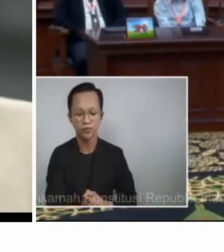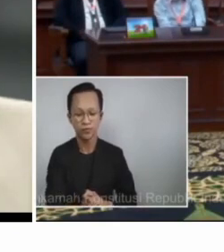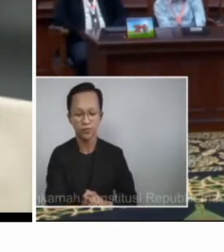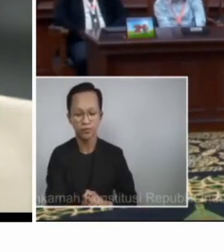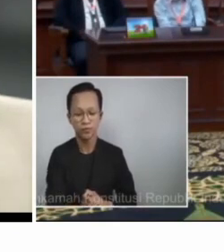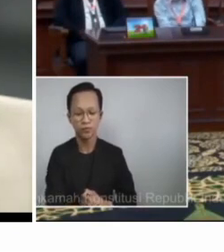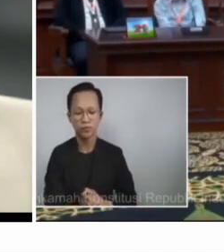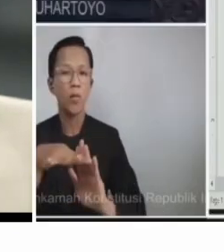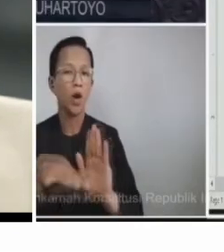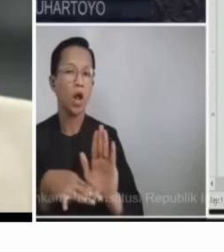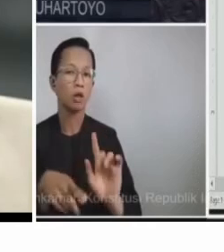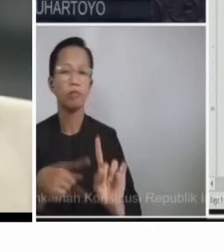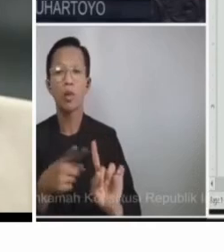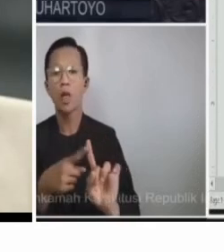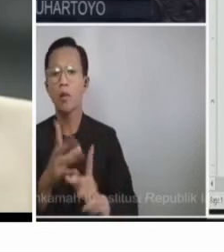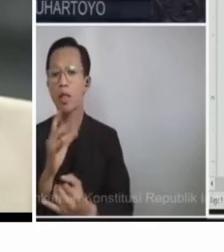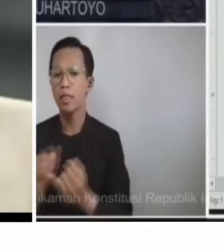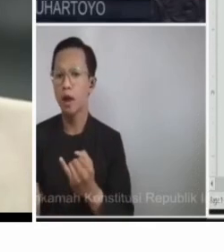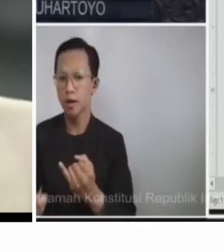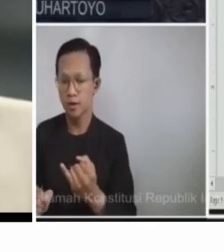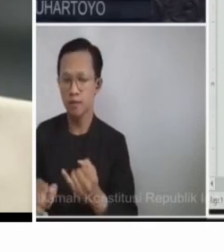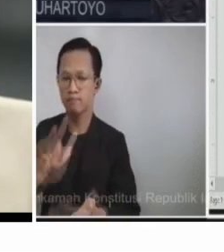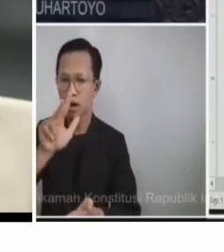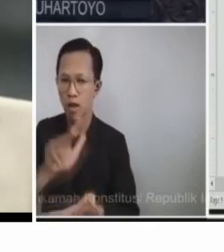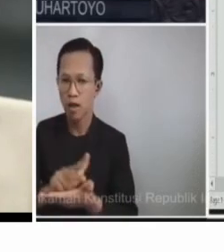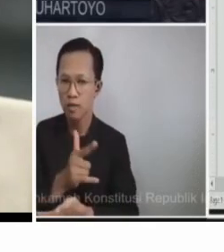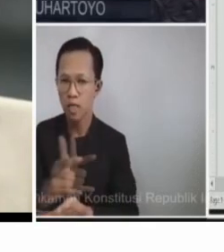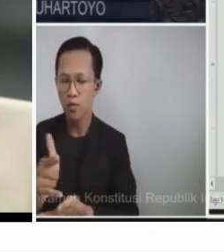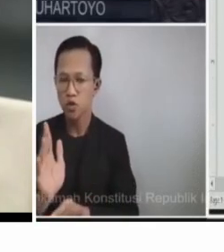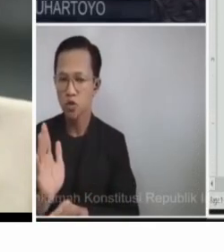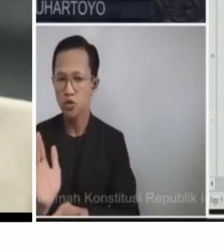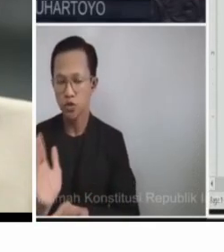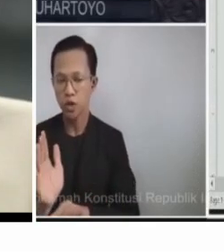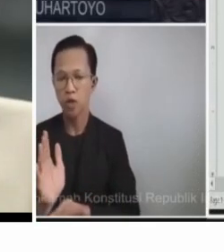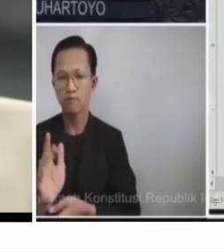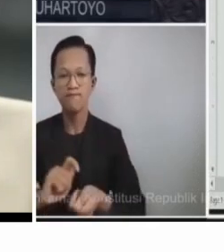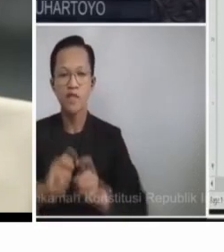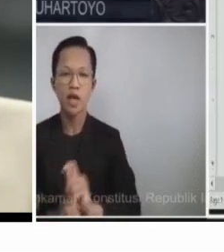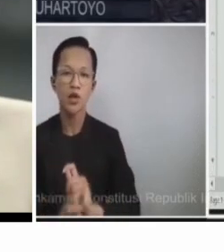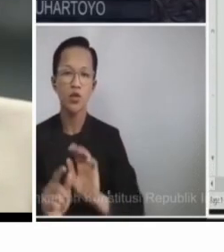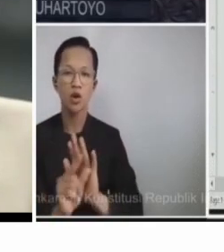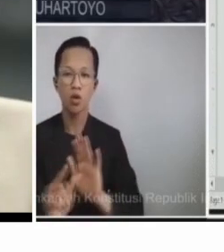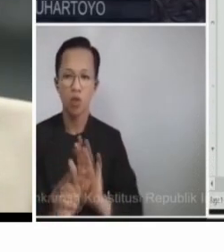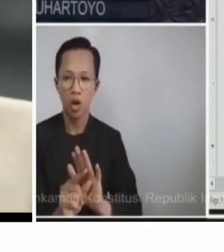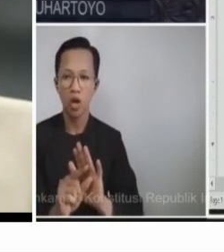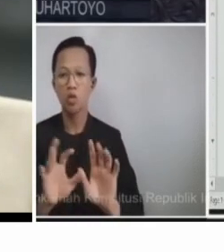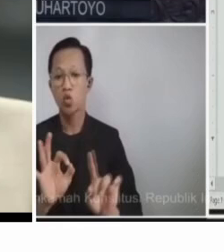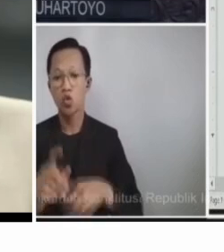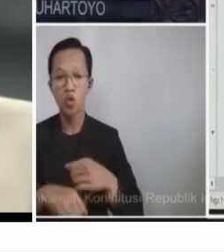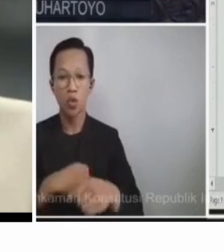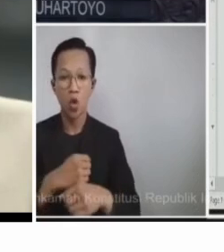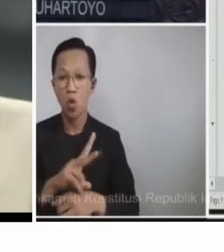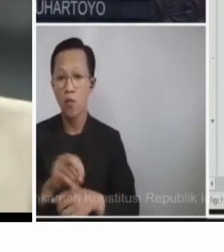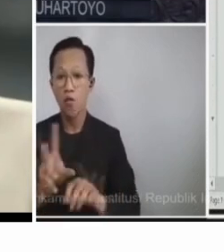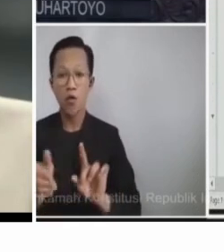voting Saya kira berpotensi untuk eh terus terjadinya eh musyawarah dari